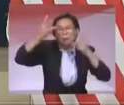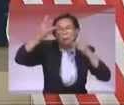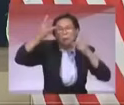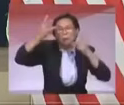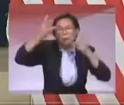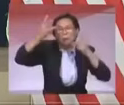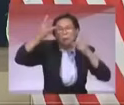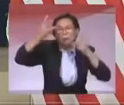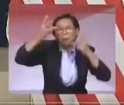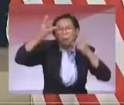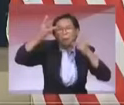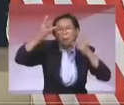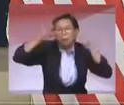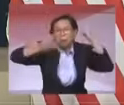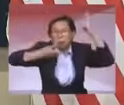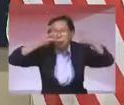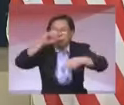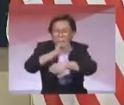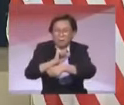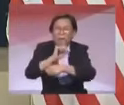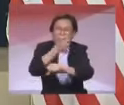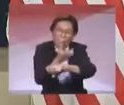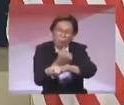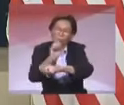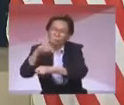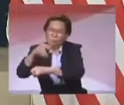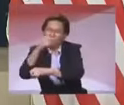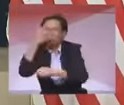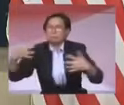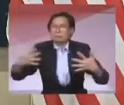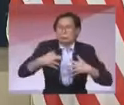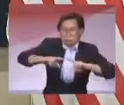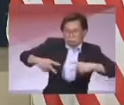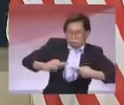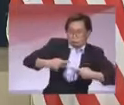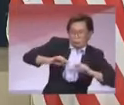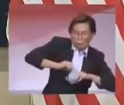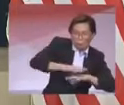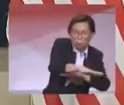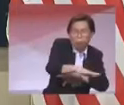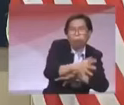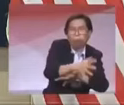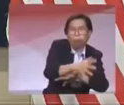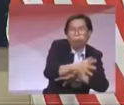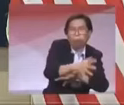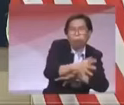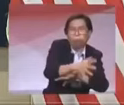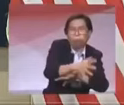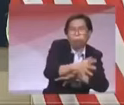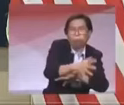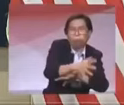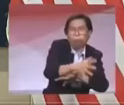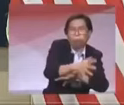Sapi election later. Kerana takut terkena jangkitan COVID-19. For fear